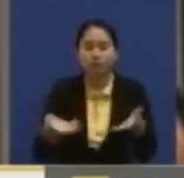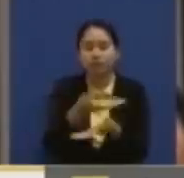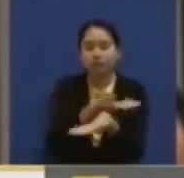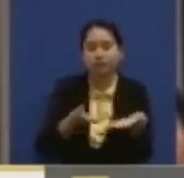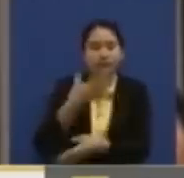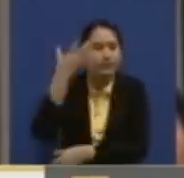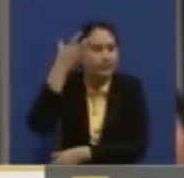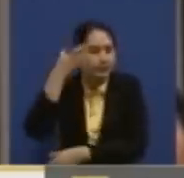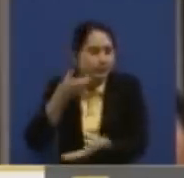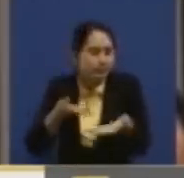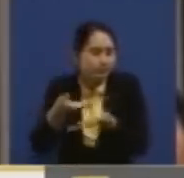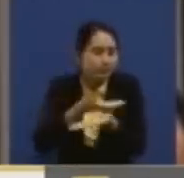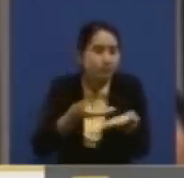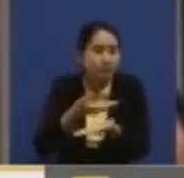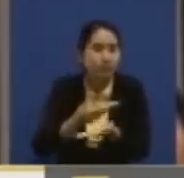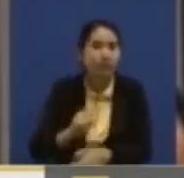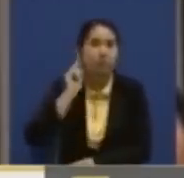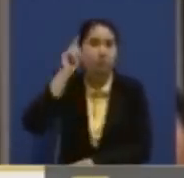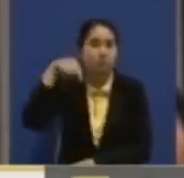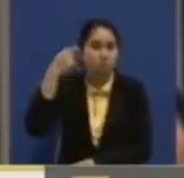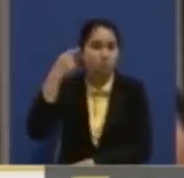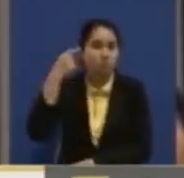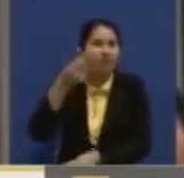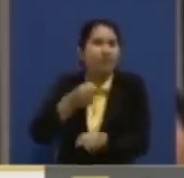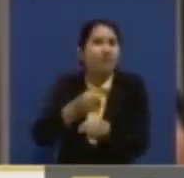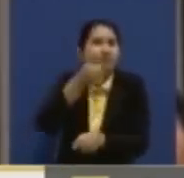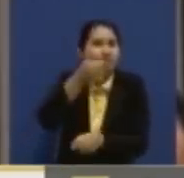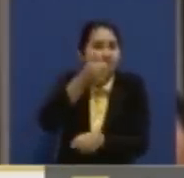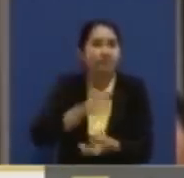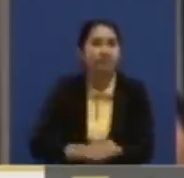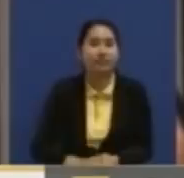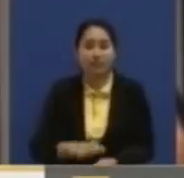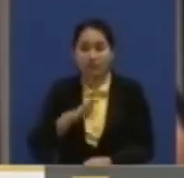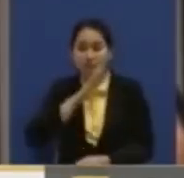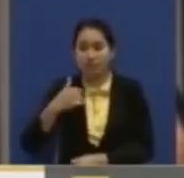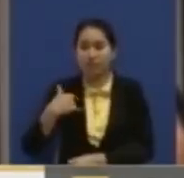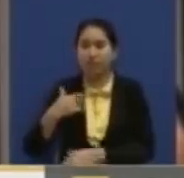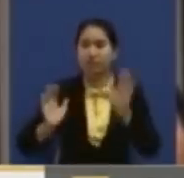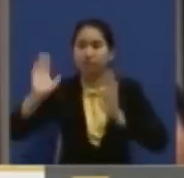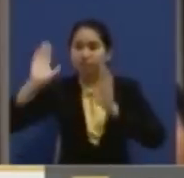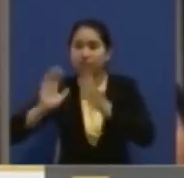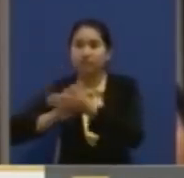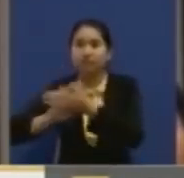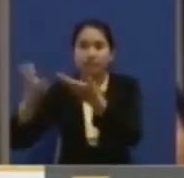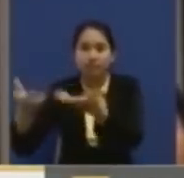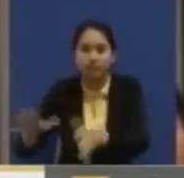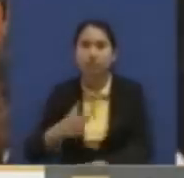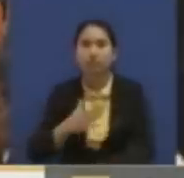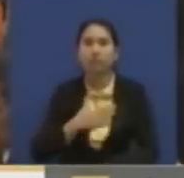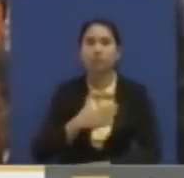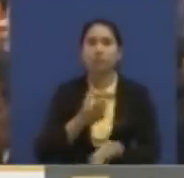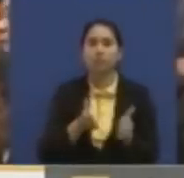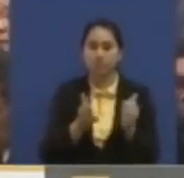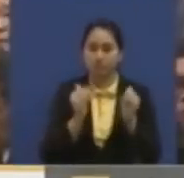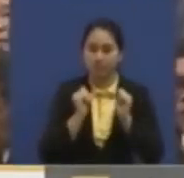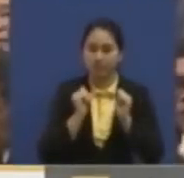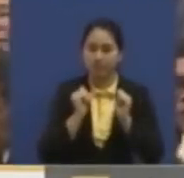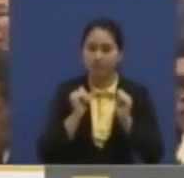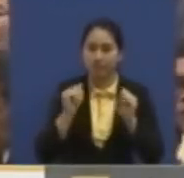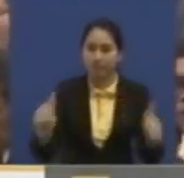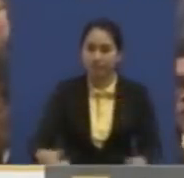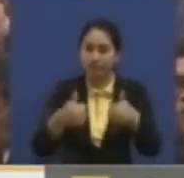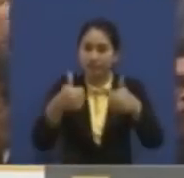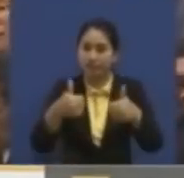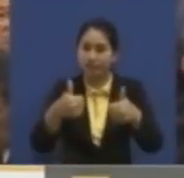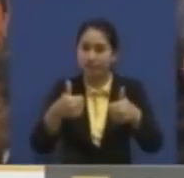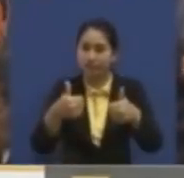าผู้หญิงไม่ใช่แค่ไม้ประดับนะคะแต่ว่าในเมื่อท่านจะหาเสียงถึงขั้นนี้แล้วดิฉันเสนอว่าขอให้แคนดิเดตทั้งสองท่านท่านสุชา